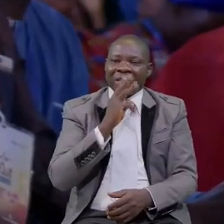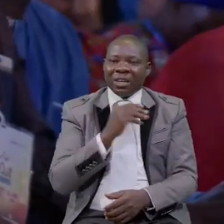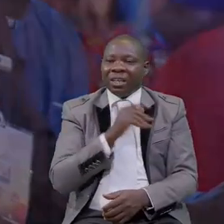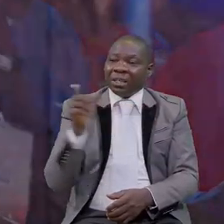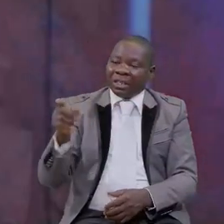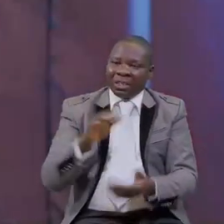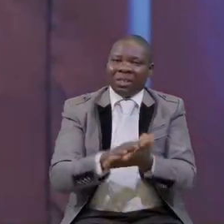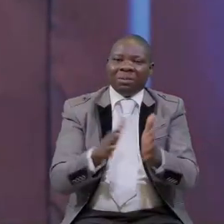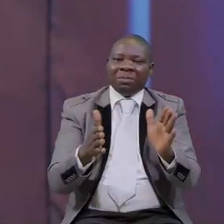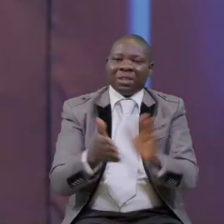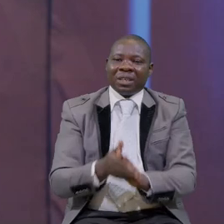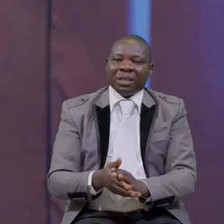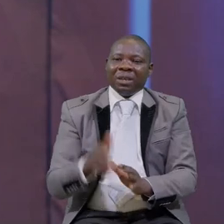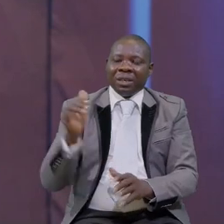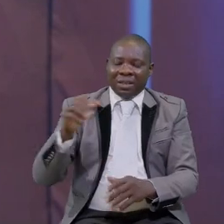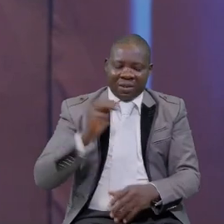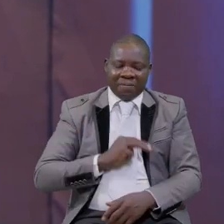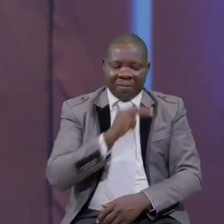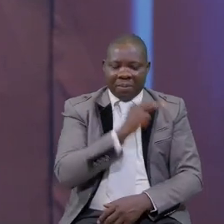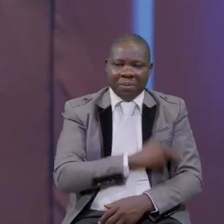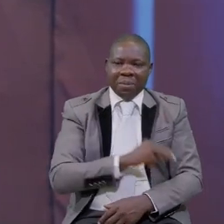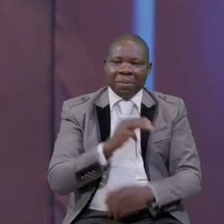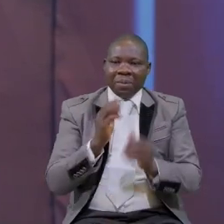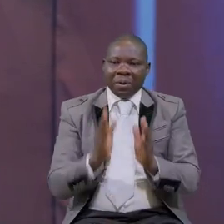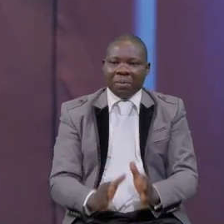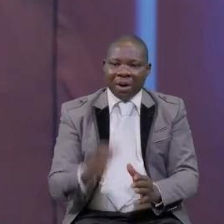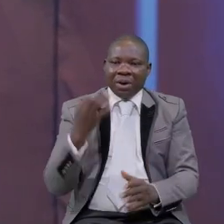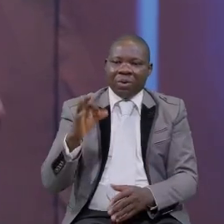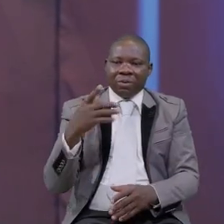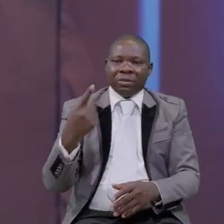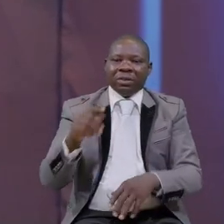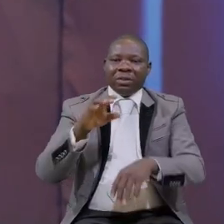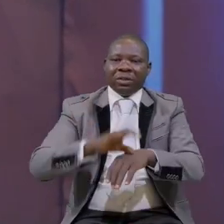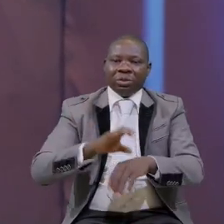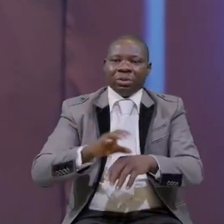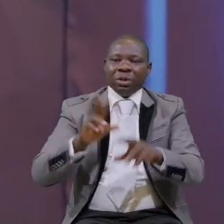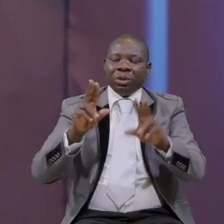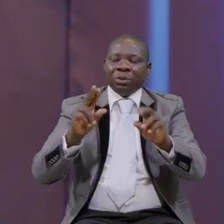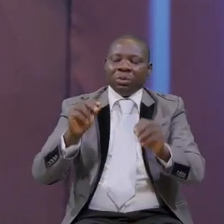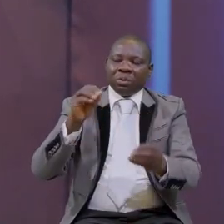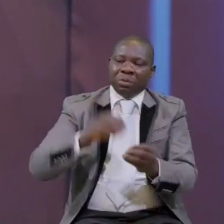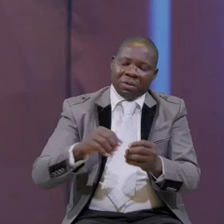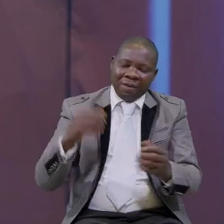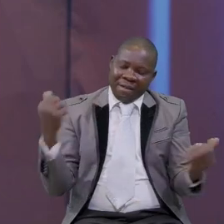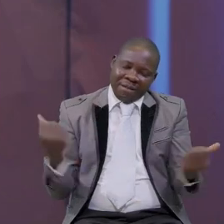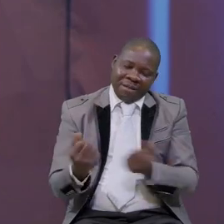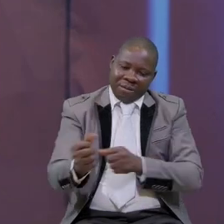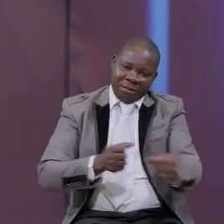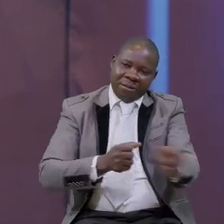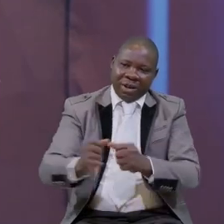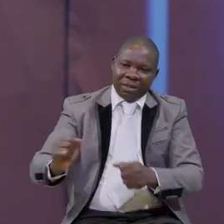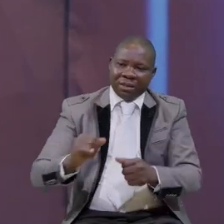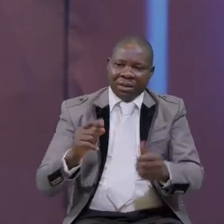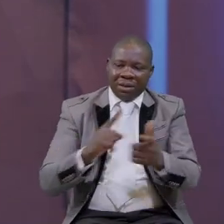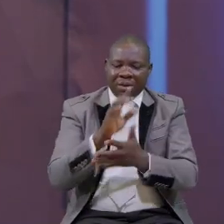Et il est devenu un membre de l'Église. Il ne combat plus